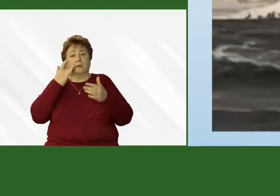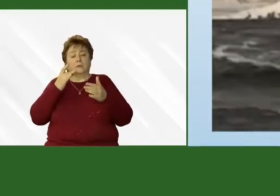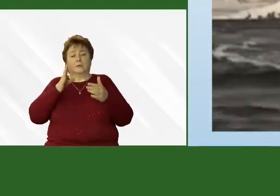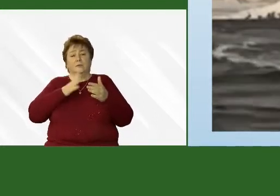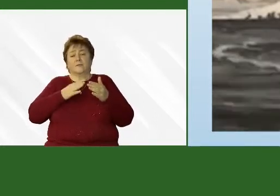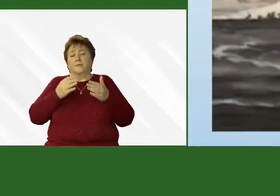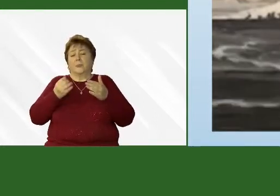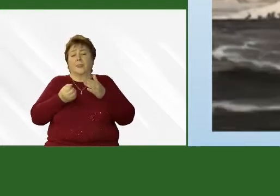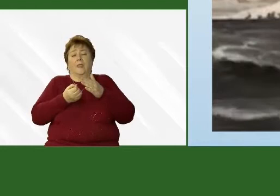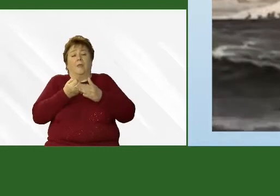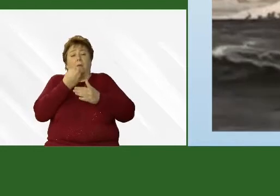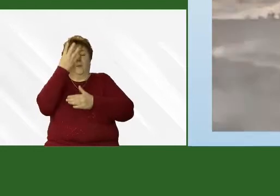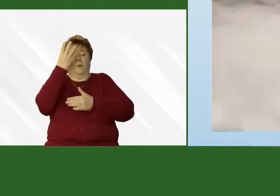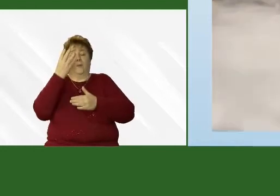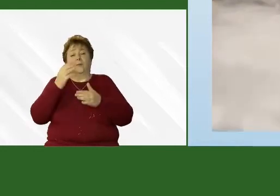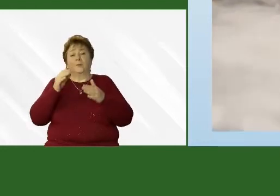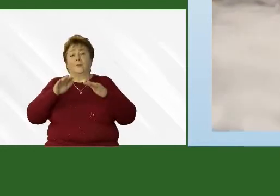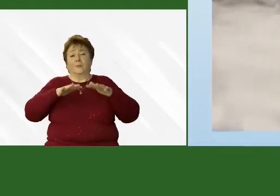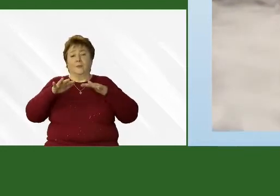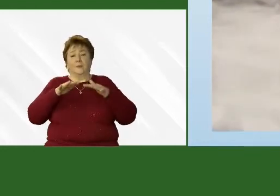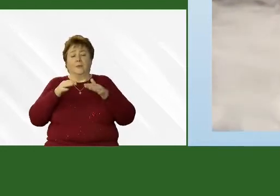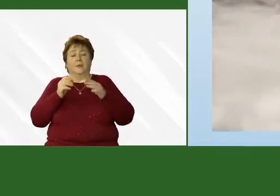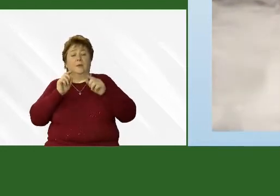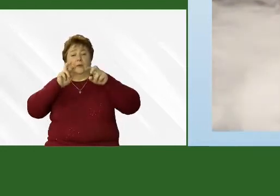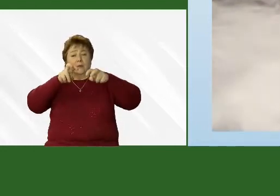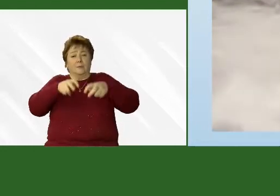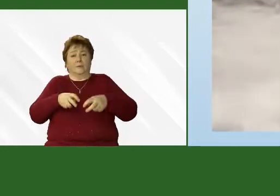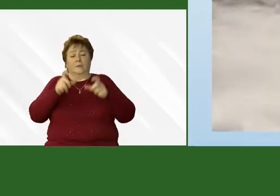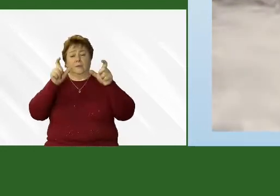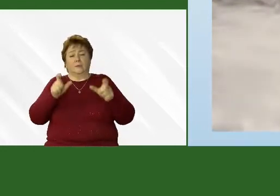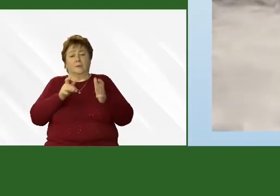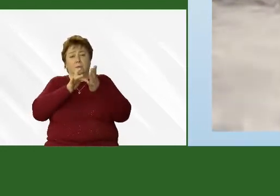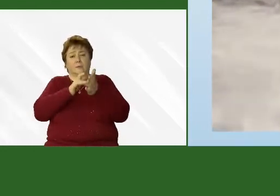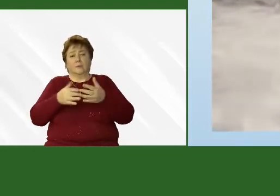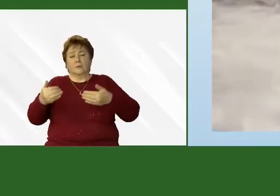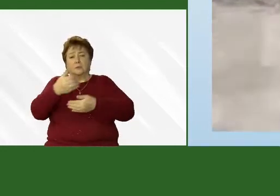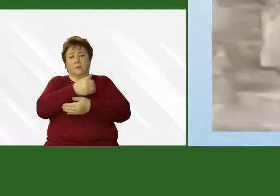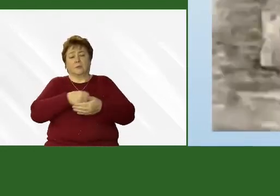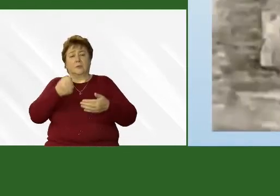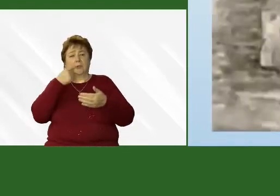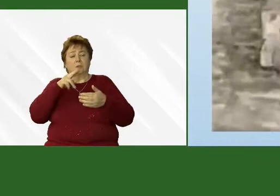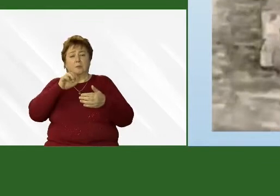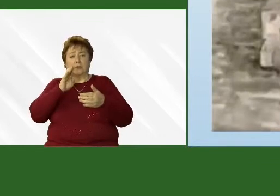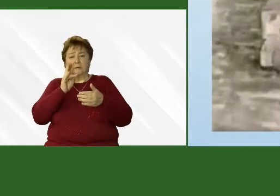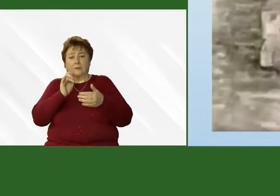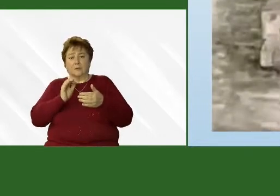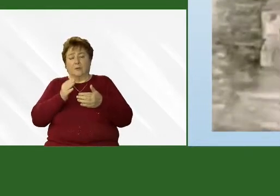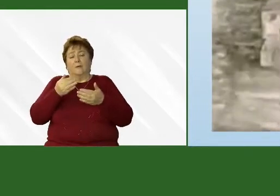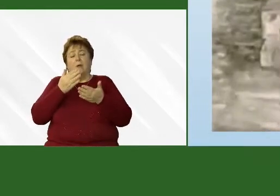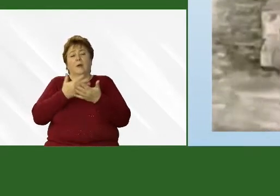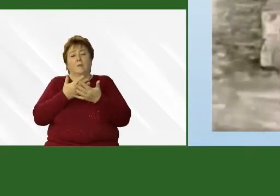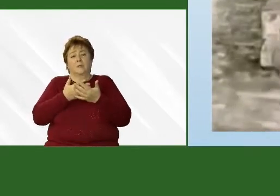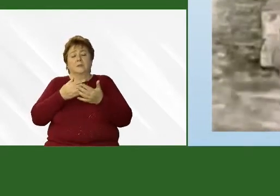оказался действующим вулканом. Высадившись на берег, члены экспедиции собрали яйца пингвинов и